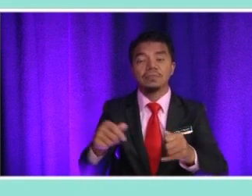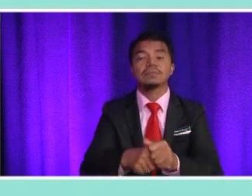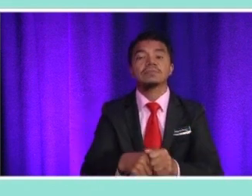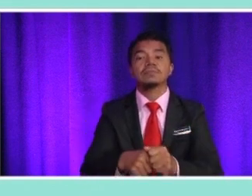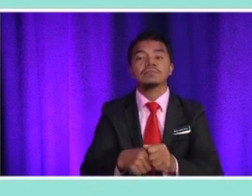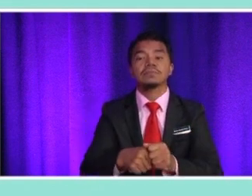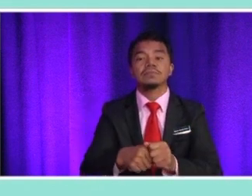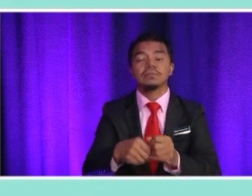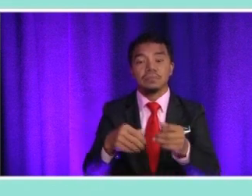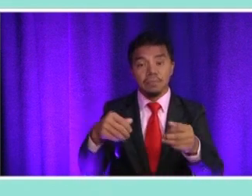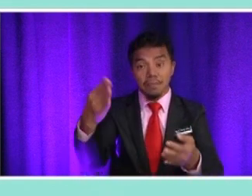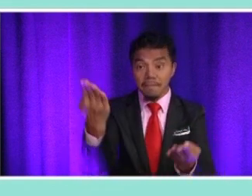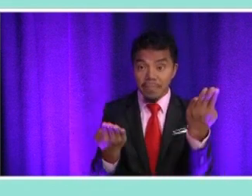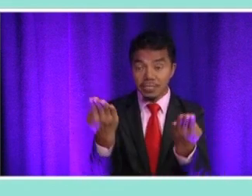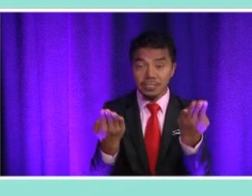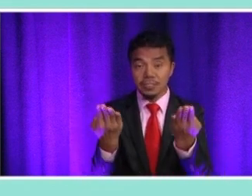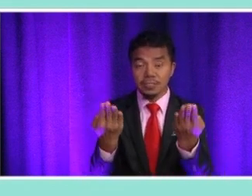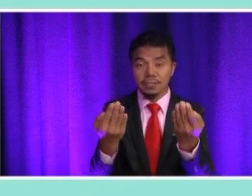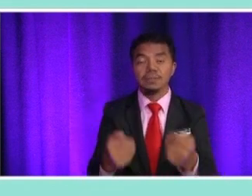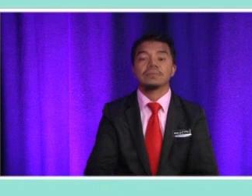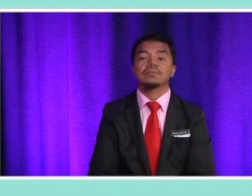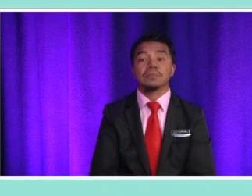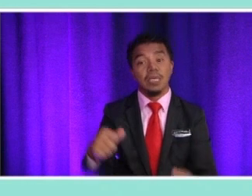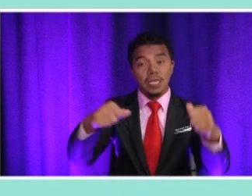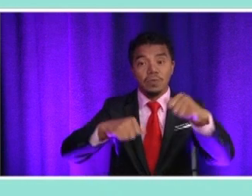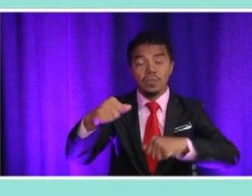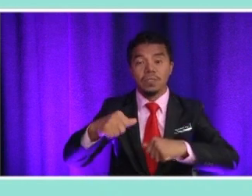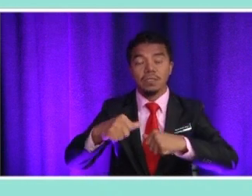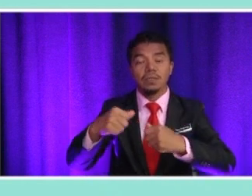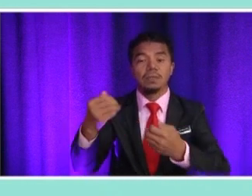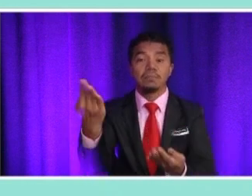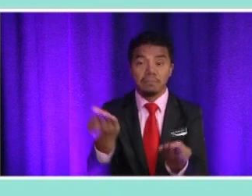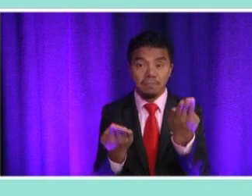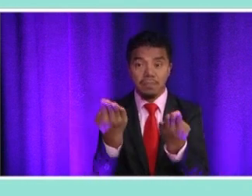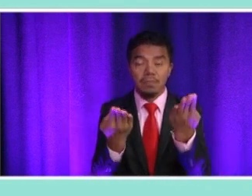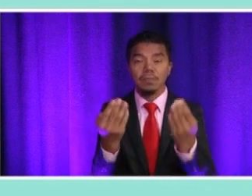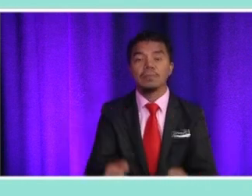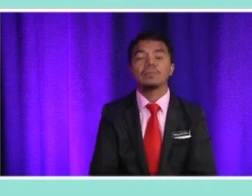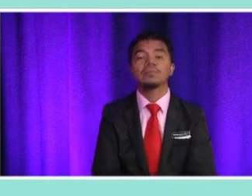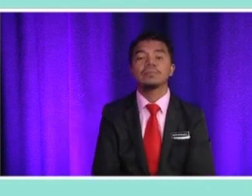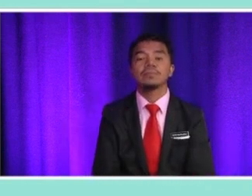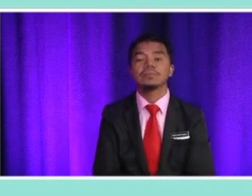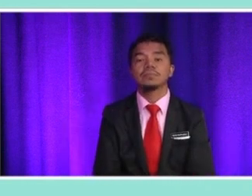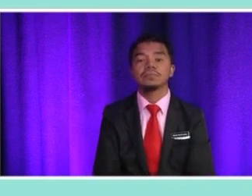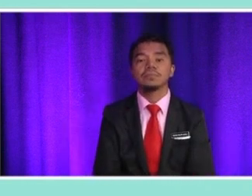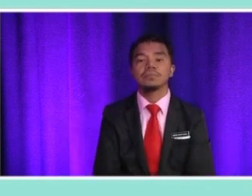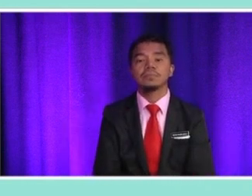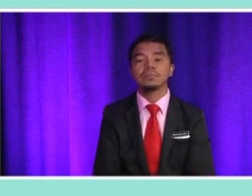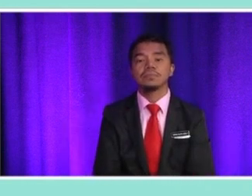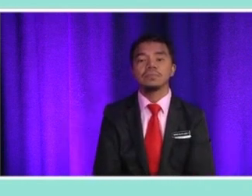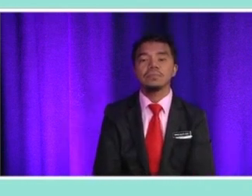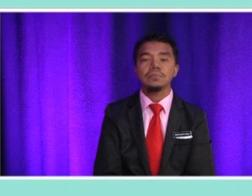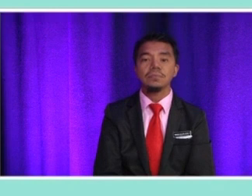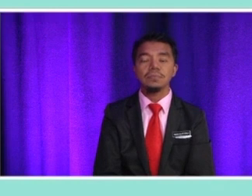kotak putih tu adalah maklumat tentang Encik Yusof. Ketika bersekolah, saya sering berulang-alik dari Kuala Terengganu ke Kuala